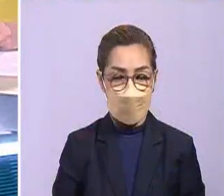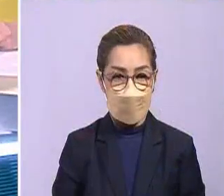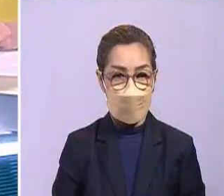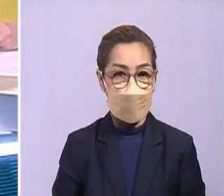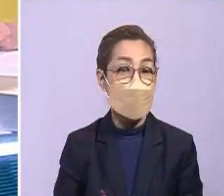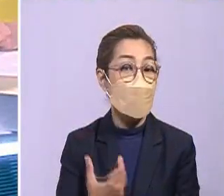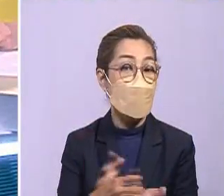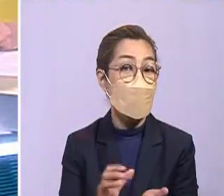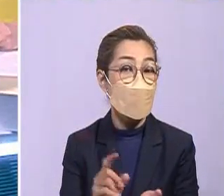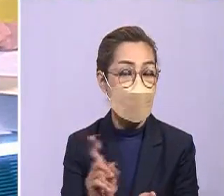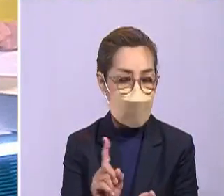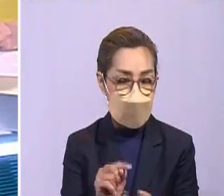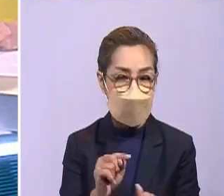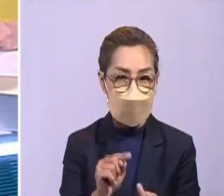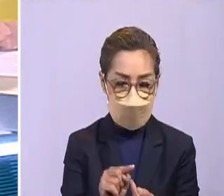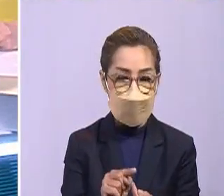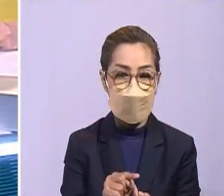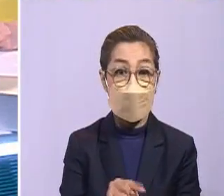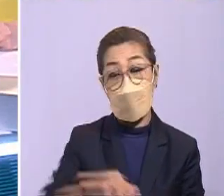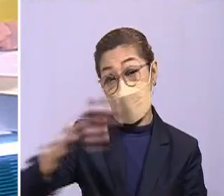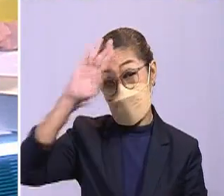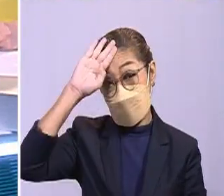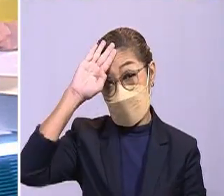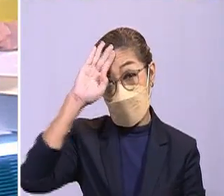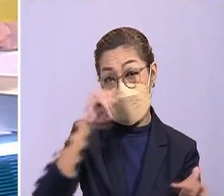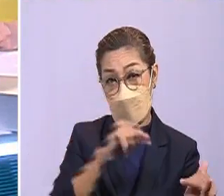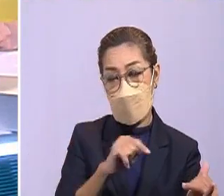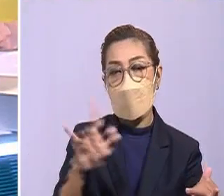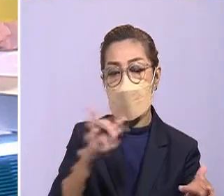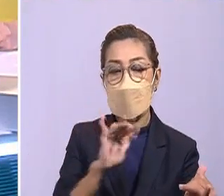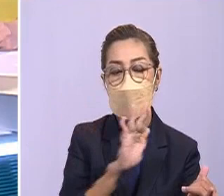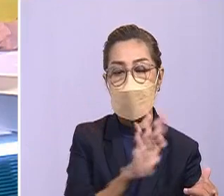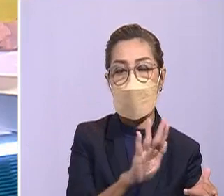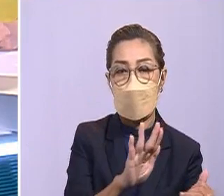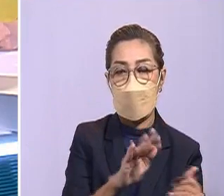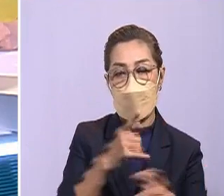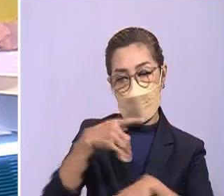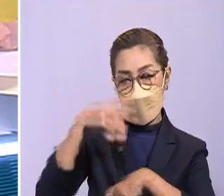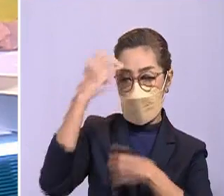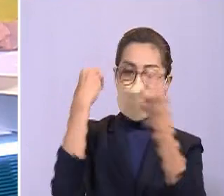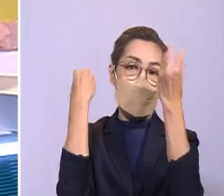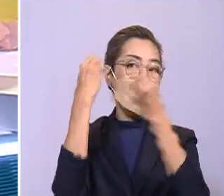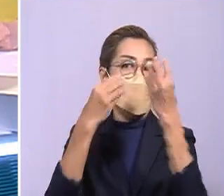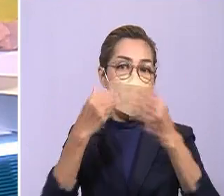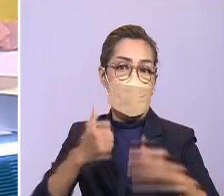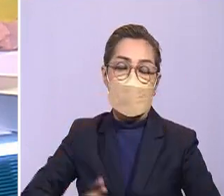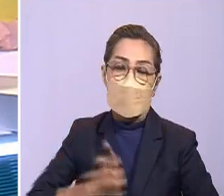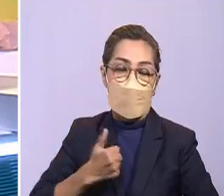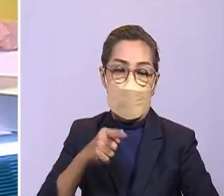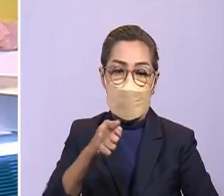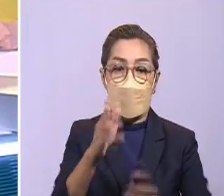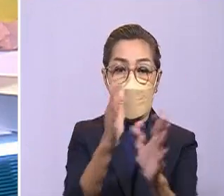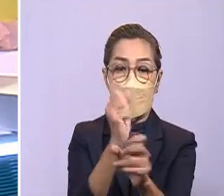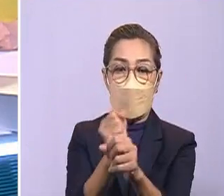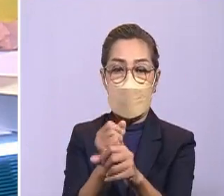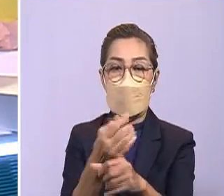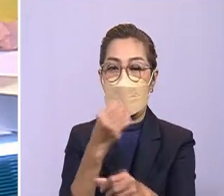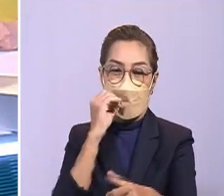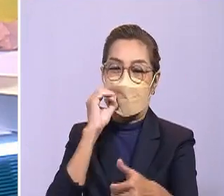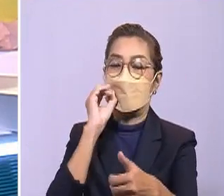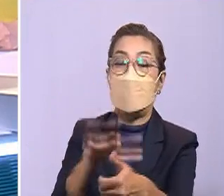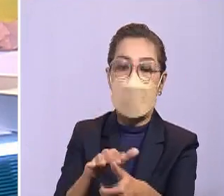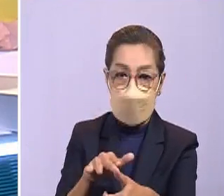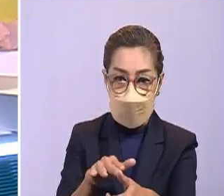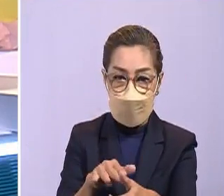เหตุการณ์ญาติคนไข้เมากร่างคุณผู้ชมไปถมน้ำลายใส่หน้าเจ้าหน้าที่ห้องฉุกเฉินเพราะไม่พอใจแล้วแถมจะไปกระชากส